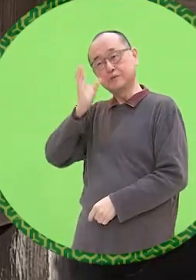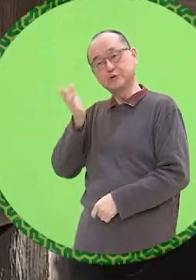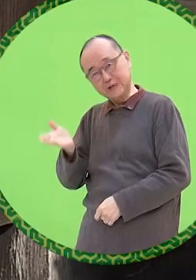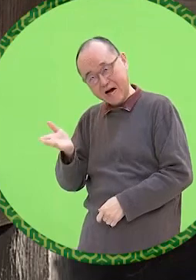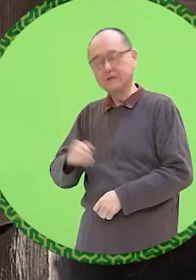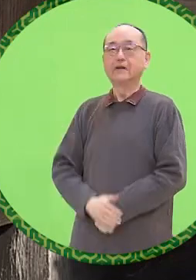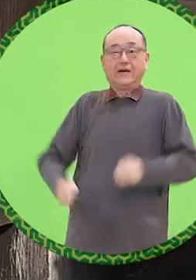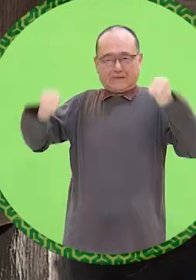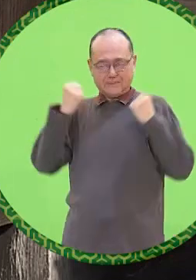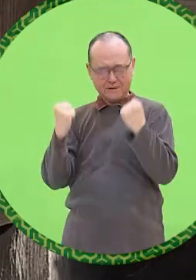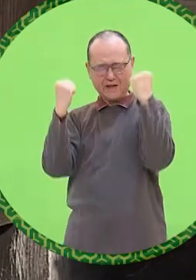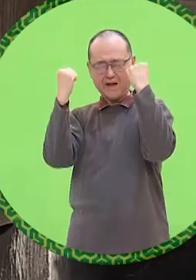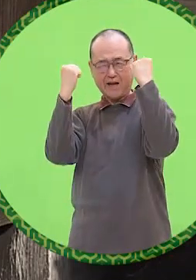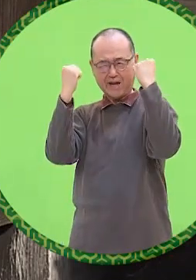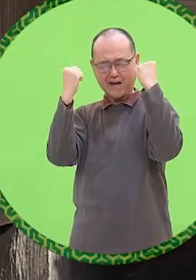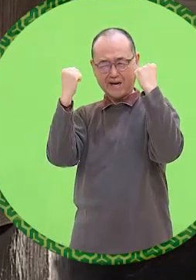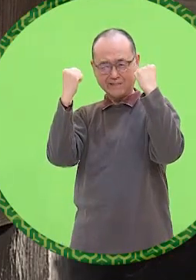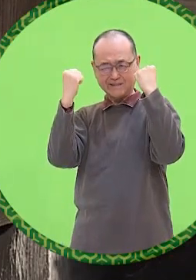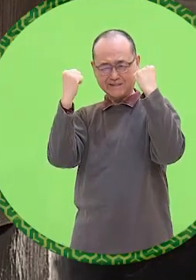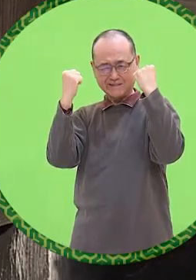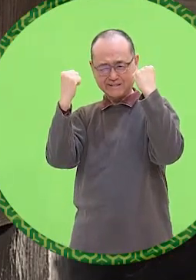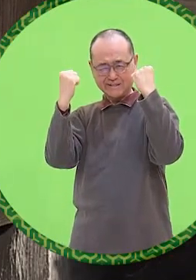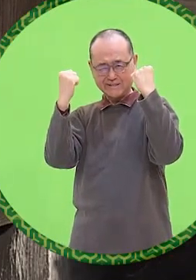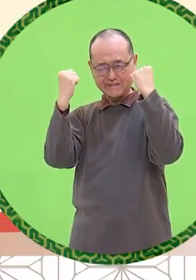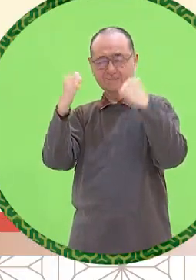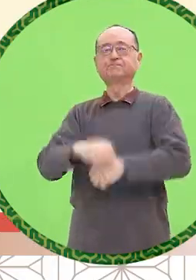か。 イエーイ。